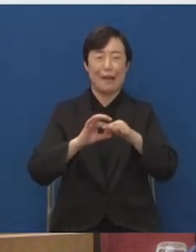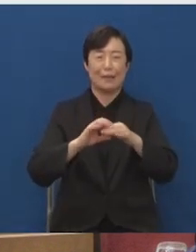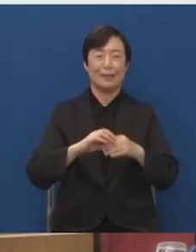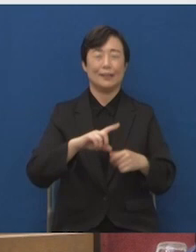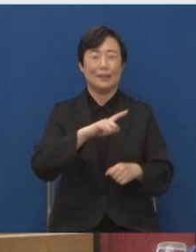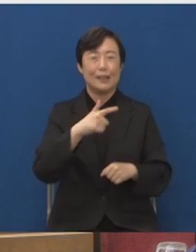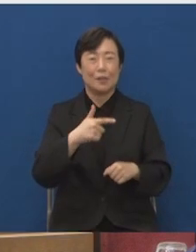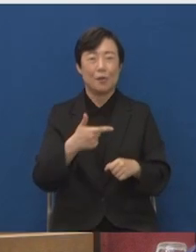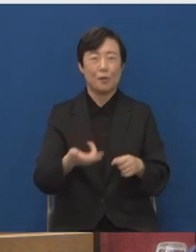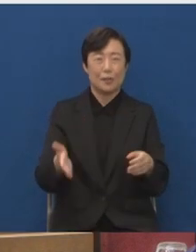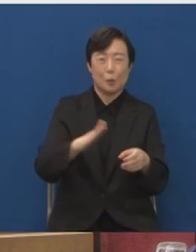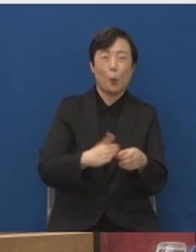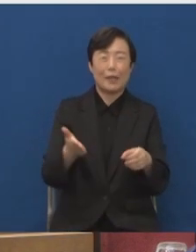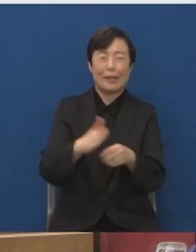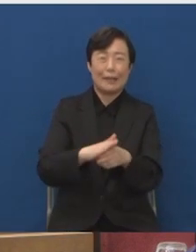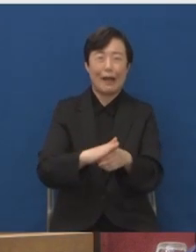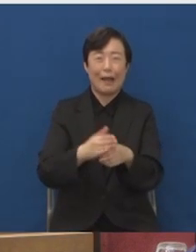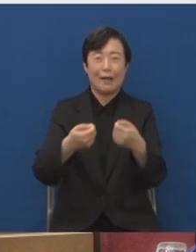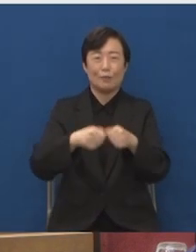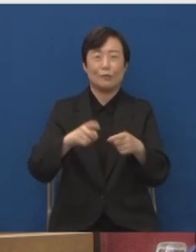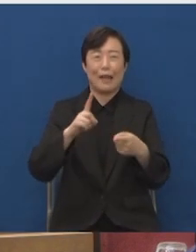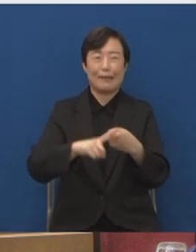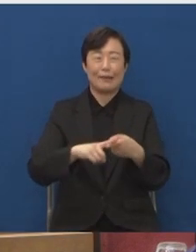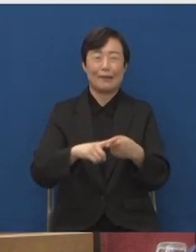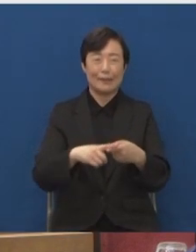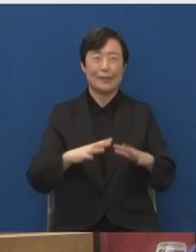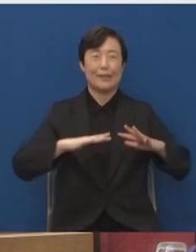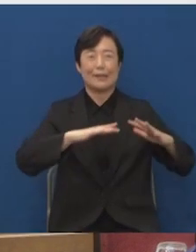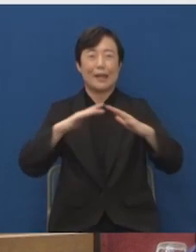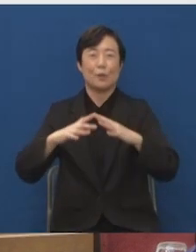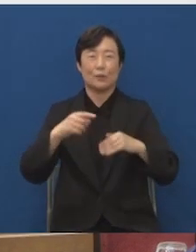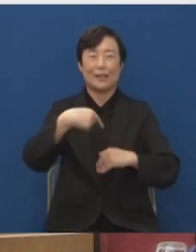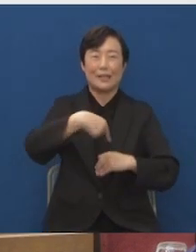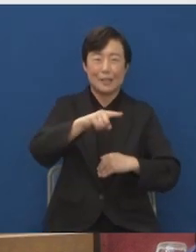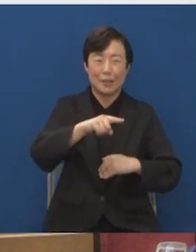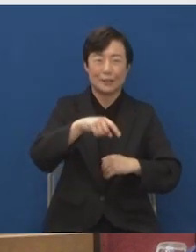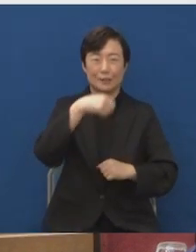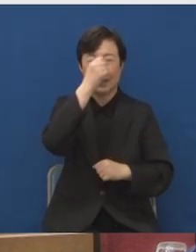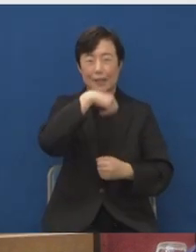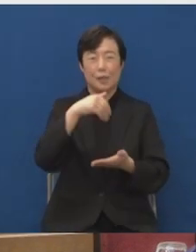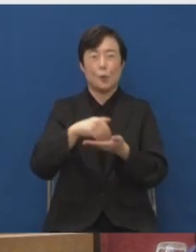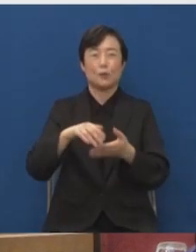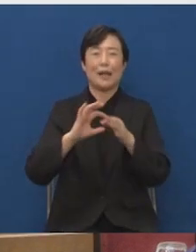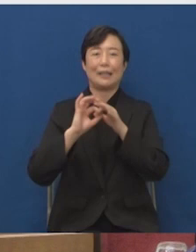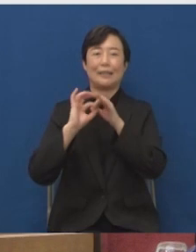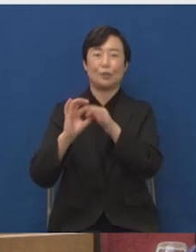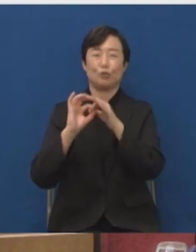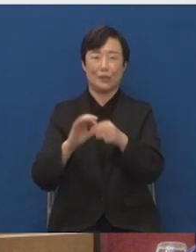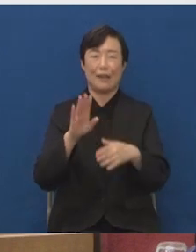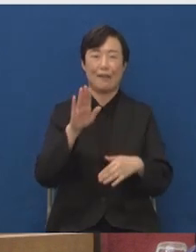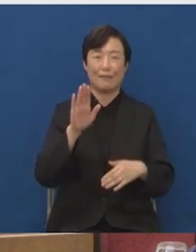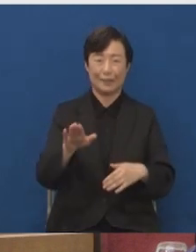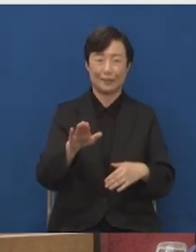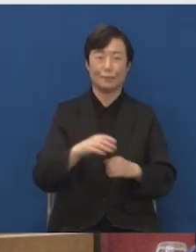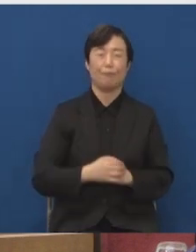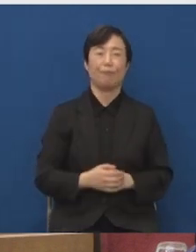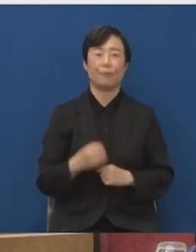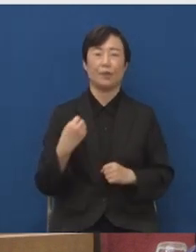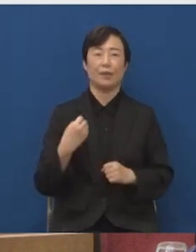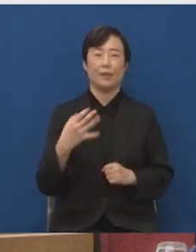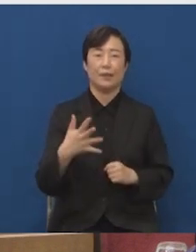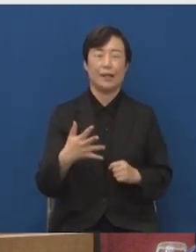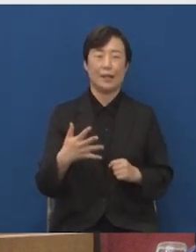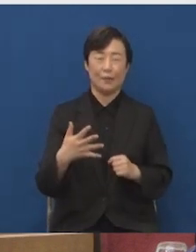ら、具体的な内容を検討してまいります。次に予算の概要について申し上げます。令和6年度は、令和5年度予算に続